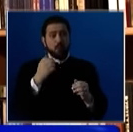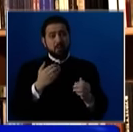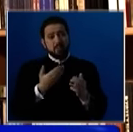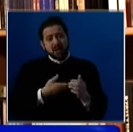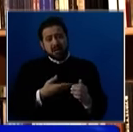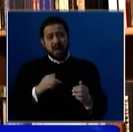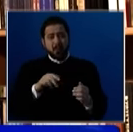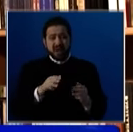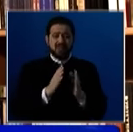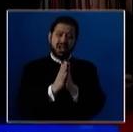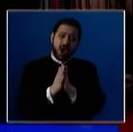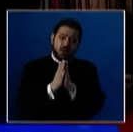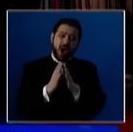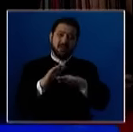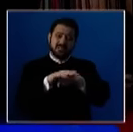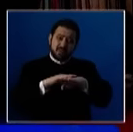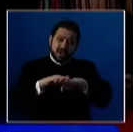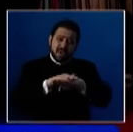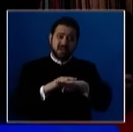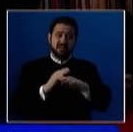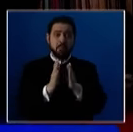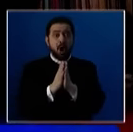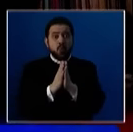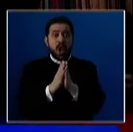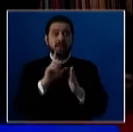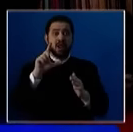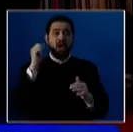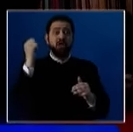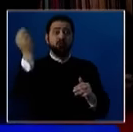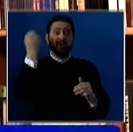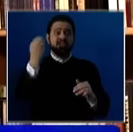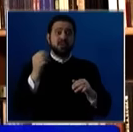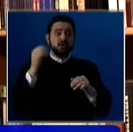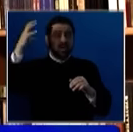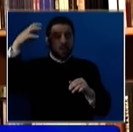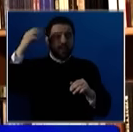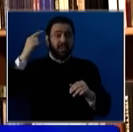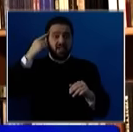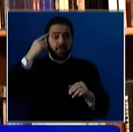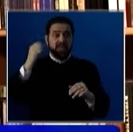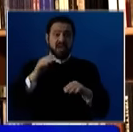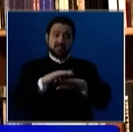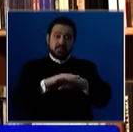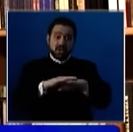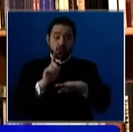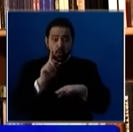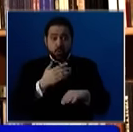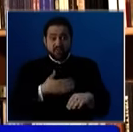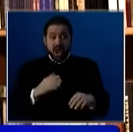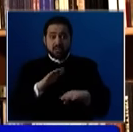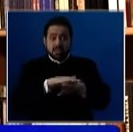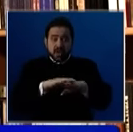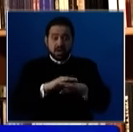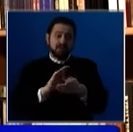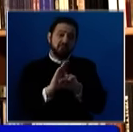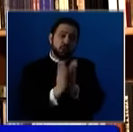m-am rugat pentru el, m-am rugat pentru mine ca să-mi lumineze Dumnezeu mintea, să știu cum să vorbesc, mi-am cerut iertare. Nu vrea, îmi întoarce